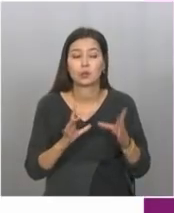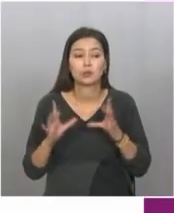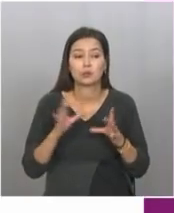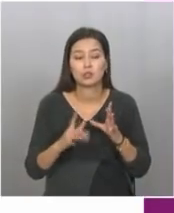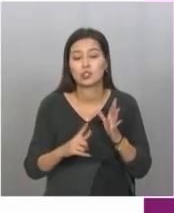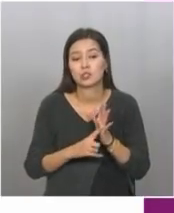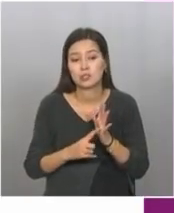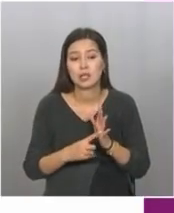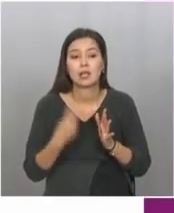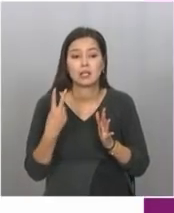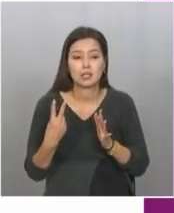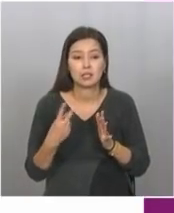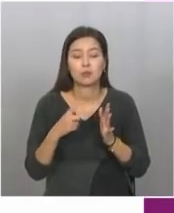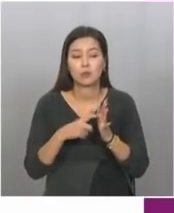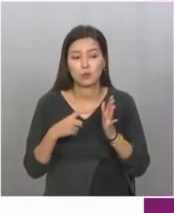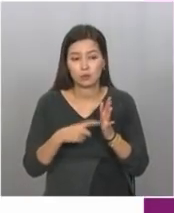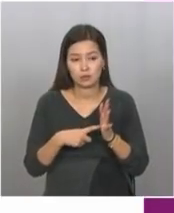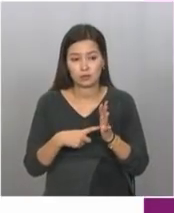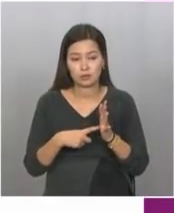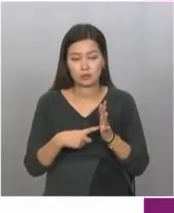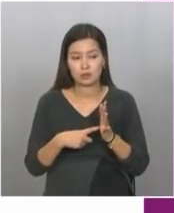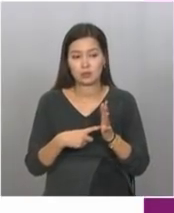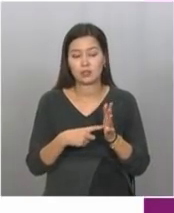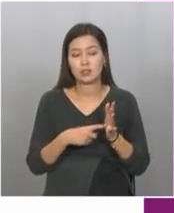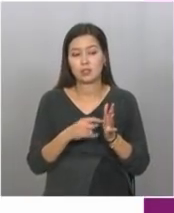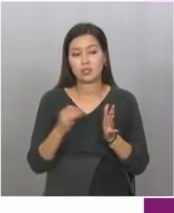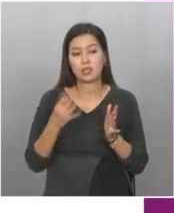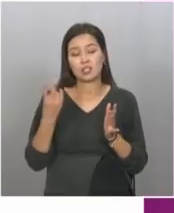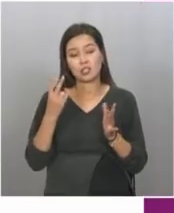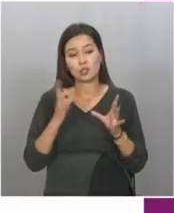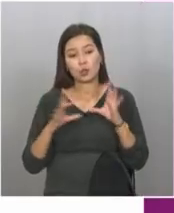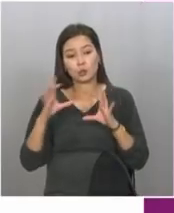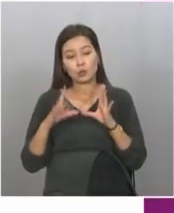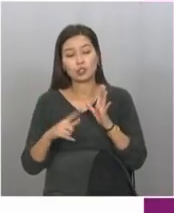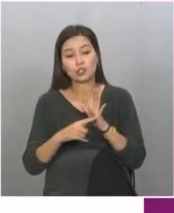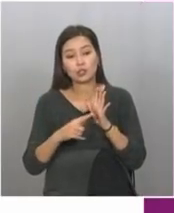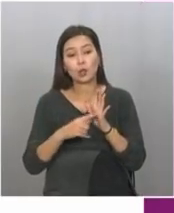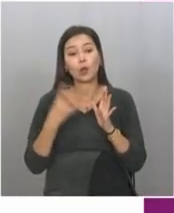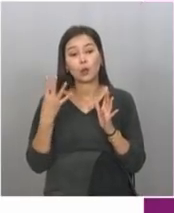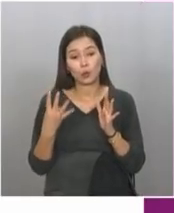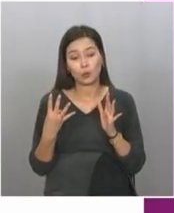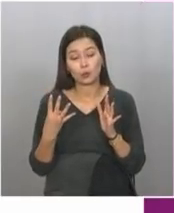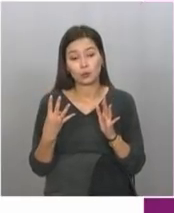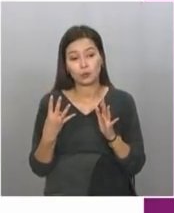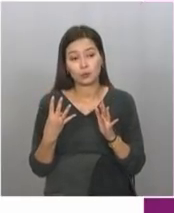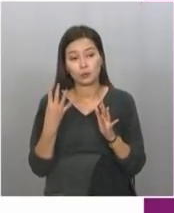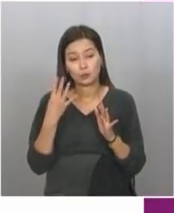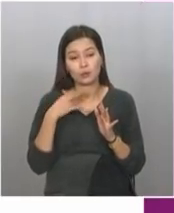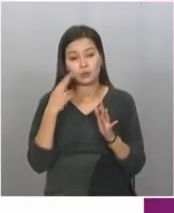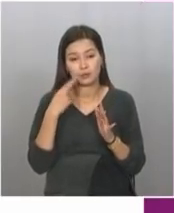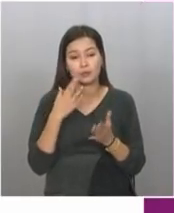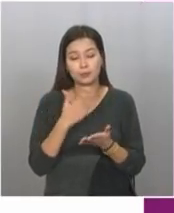дөңгелегіміздің 7-ден 2 бөлігі боялған, және екінші дөңгелегіміздің 7-ден 4 бөлігі боялған. Бұл жерде